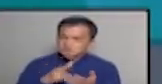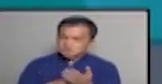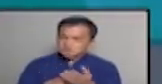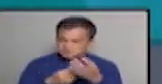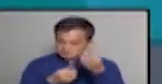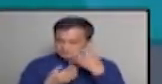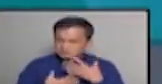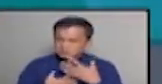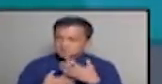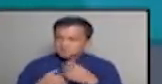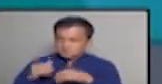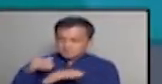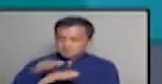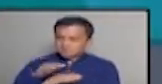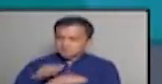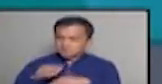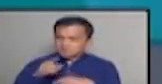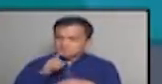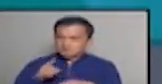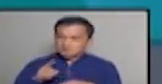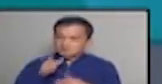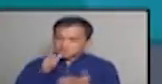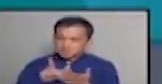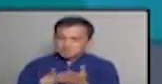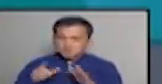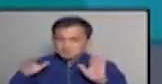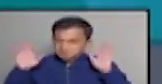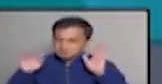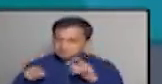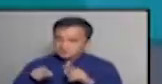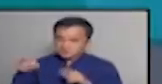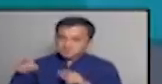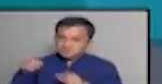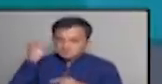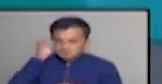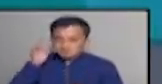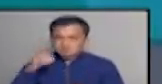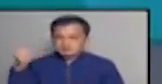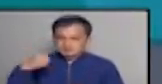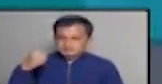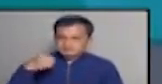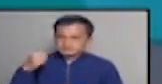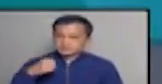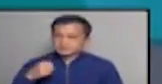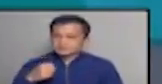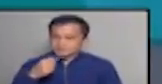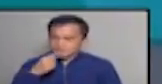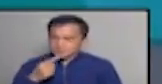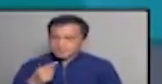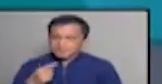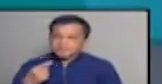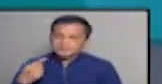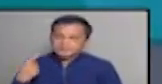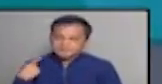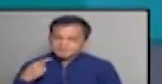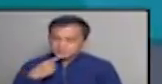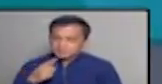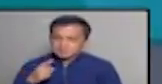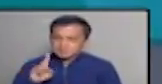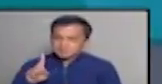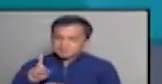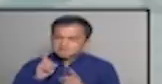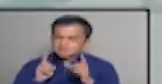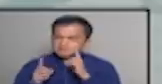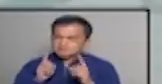is nagpadala na ng surrender filler. Ito pong si Falcon sa inyo. Opo, dahil nga pong yung sabi, meron po tayong isang nakausap